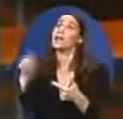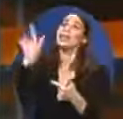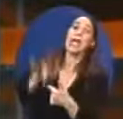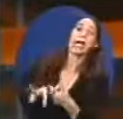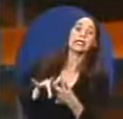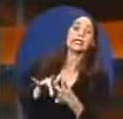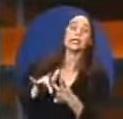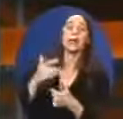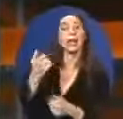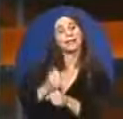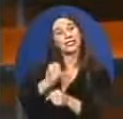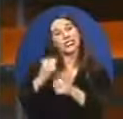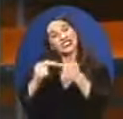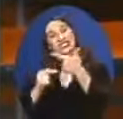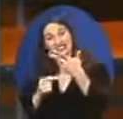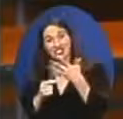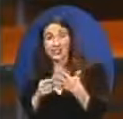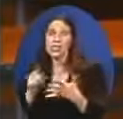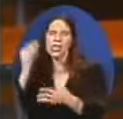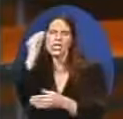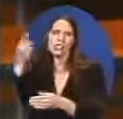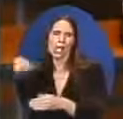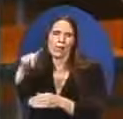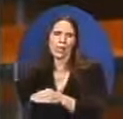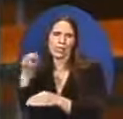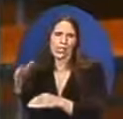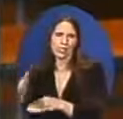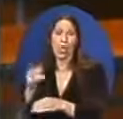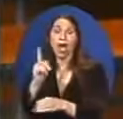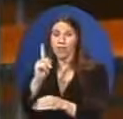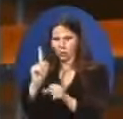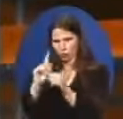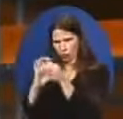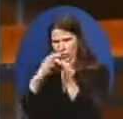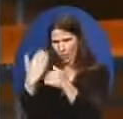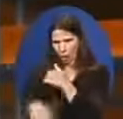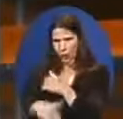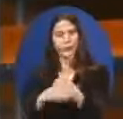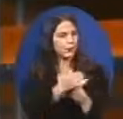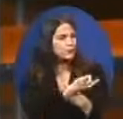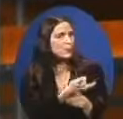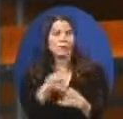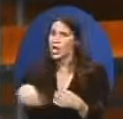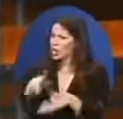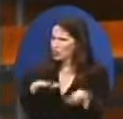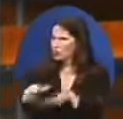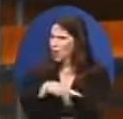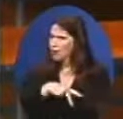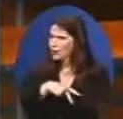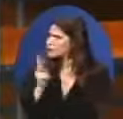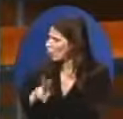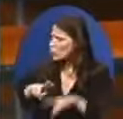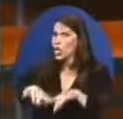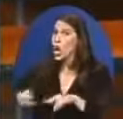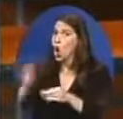יתנגדו לביצוע של מהלכים כלכליים, אנחנו נזכיר להם את העניין הזה. אבל אנחנו רק שנייה, משפט אחרון. כן. אנחנו באמת ממשלה אחרית, כי יכולנו להישאר בשלטון